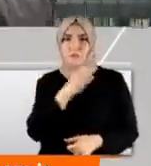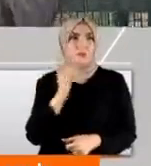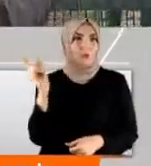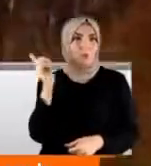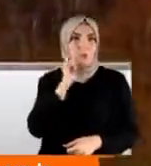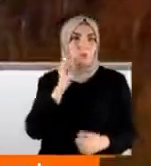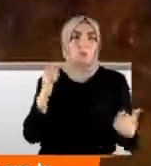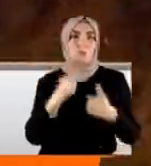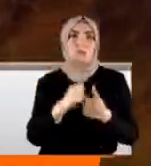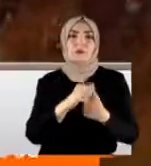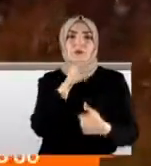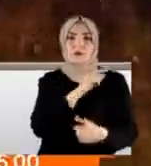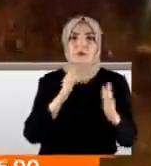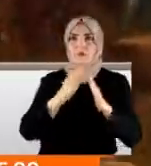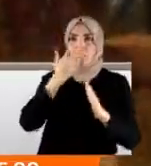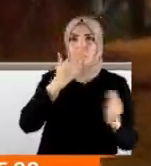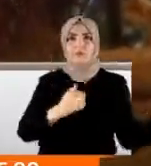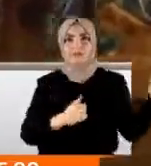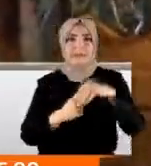beklemeye başladı.